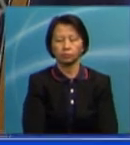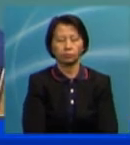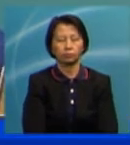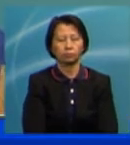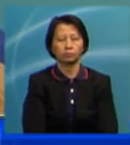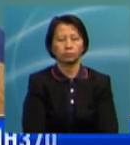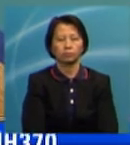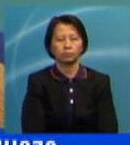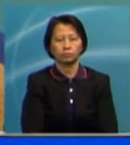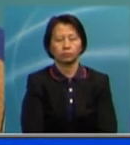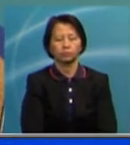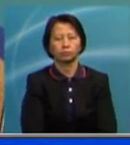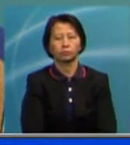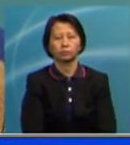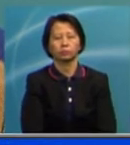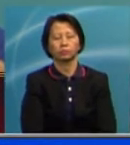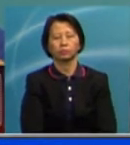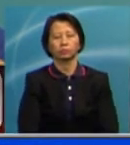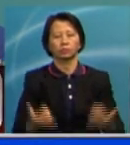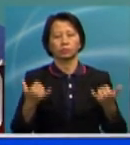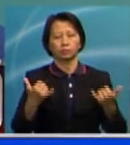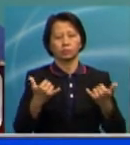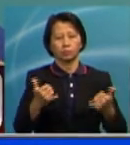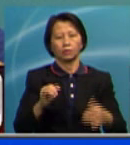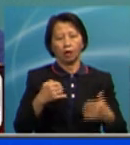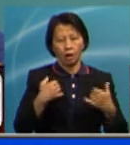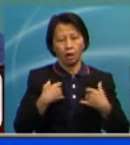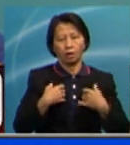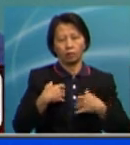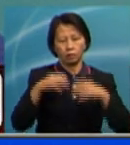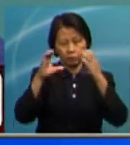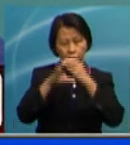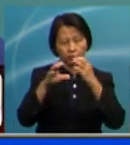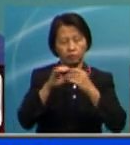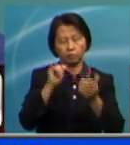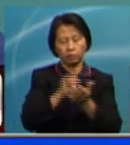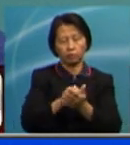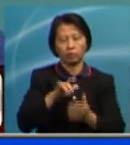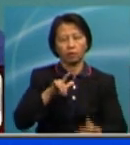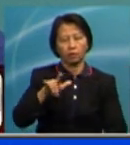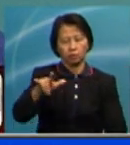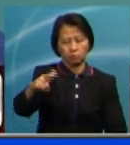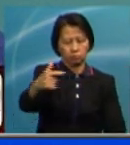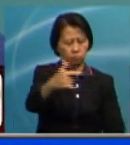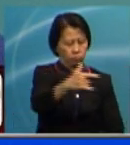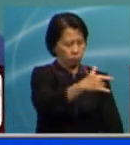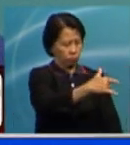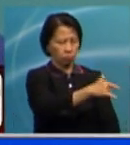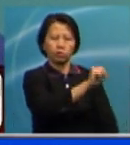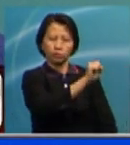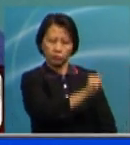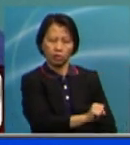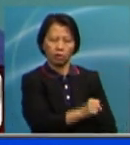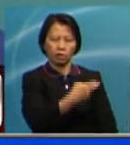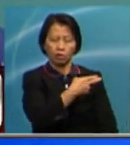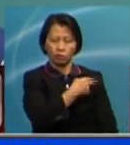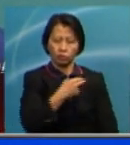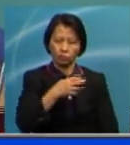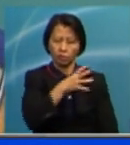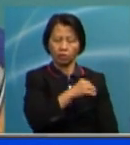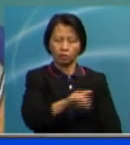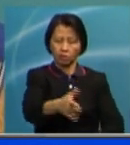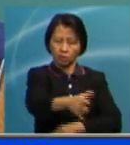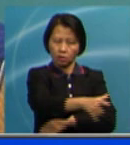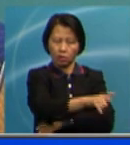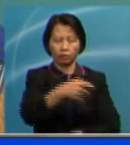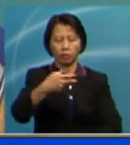Selatan sekarang ini eh Ada dugaan bahwa pesawat tersebut melewati koridor Selatan yaitu melewati Sumatera dan laut e